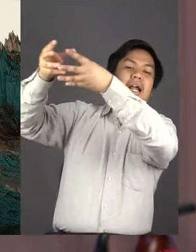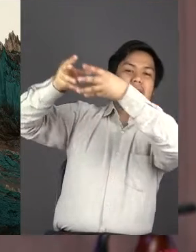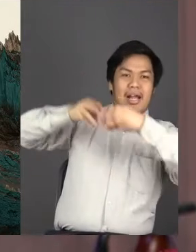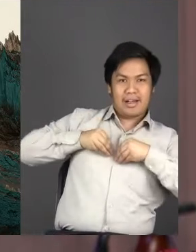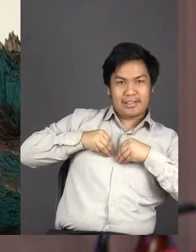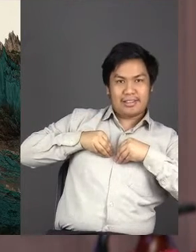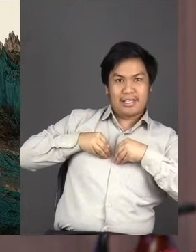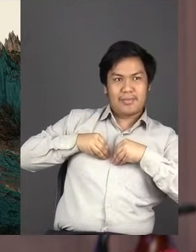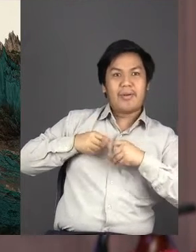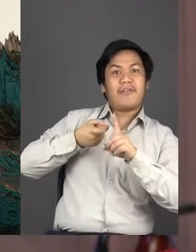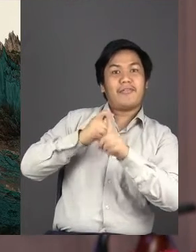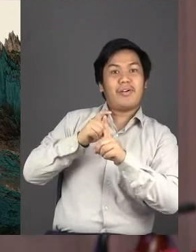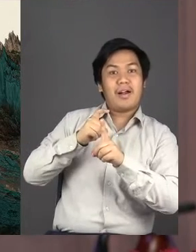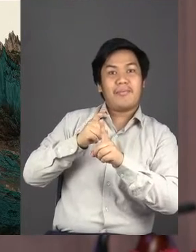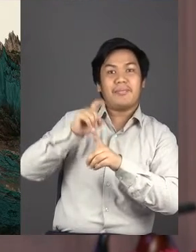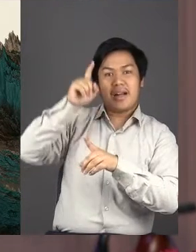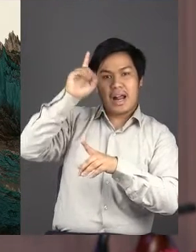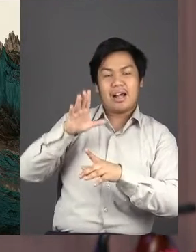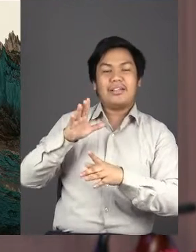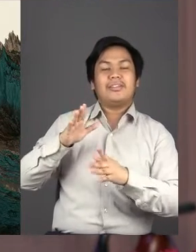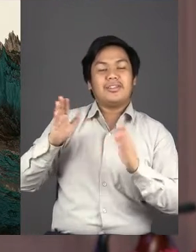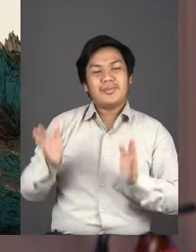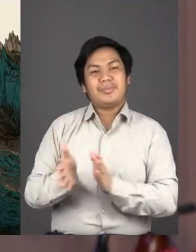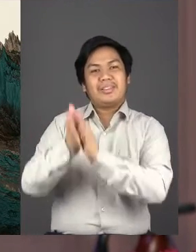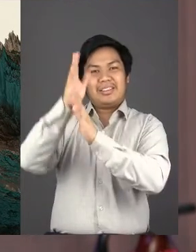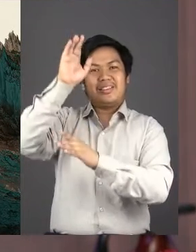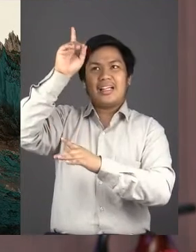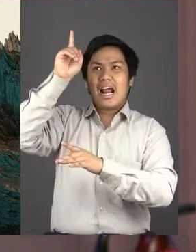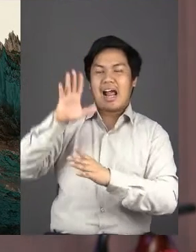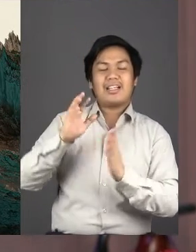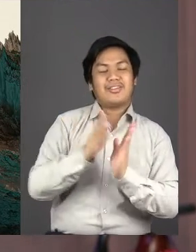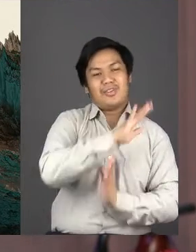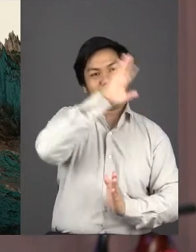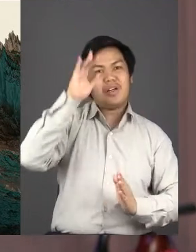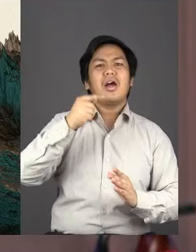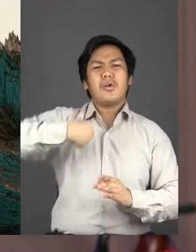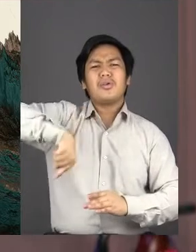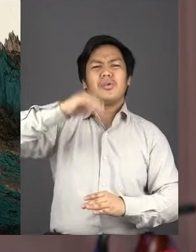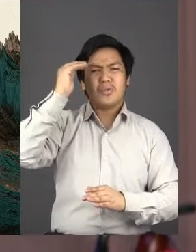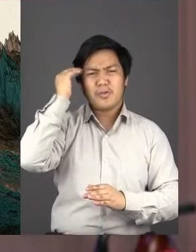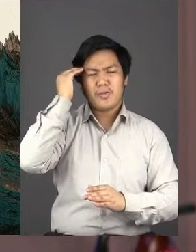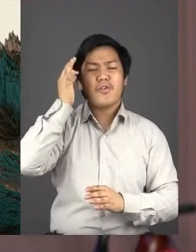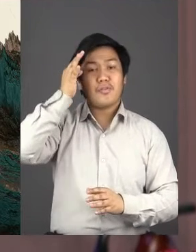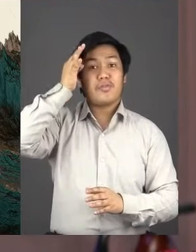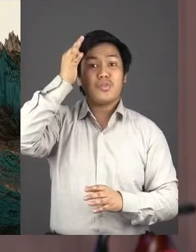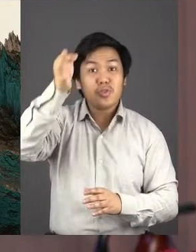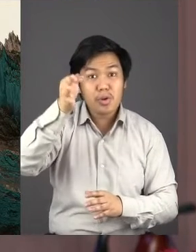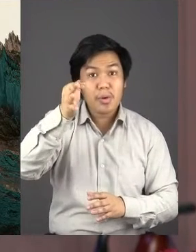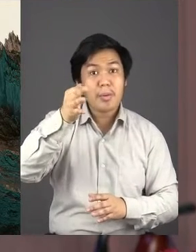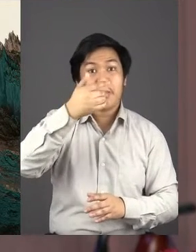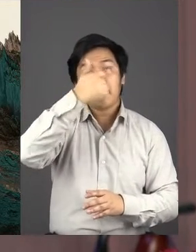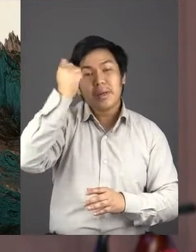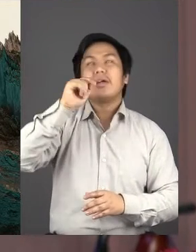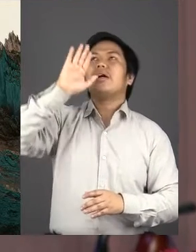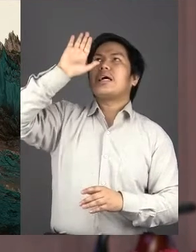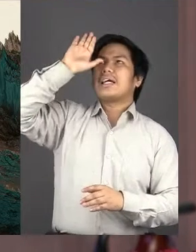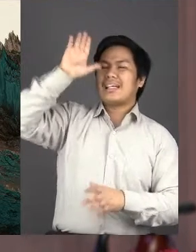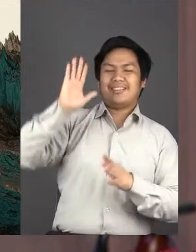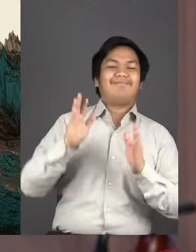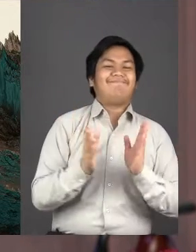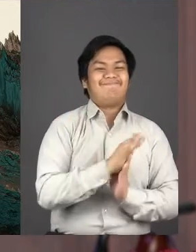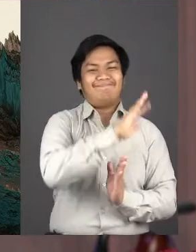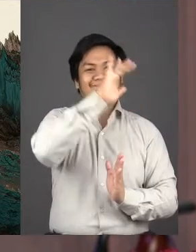praise of His glory. Kaya tayo nakakatiyak sa ating pamana sa langit sapagkat ito ay para sa Kanyang